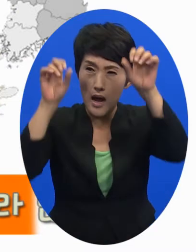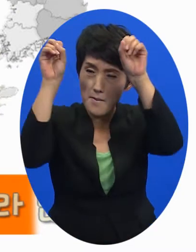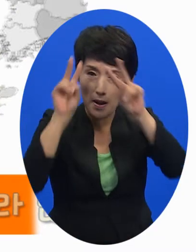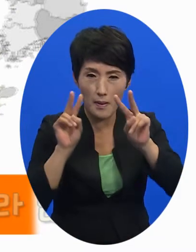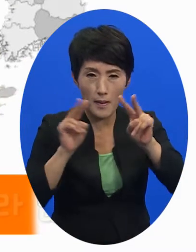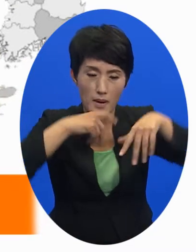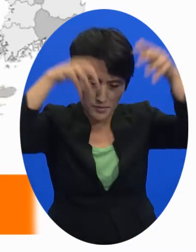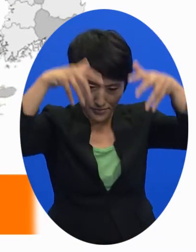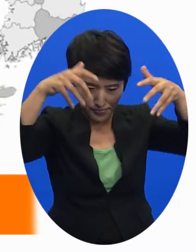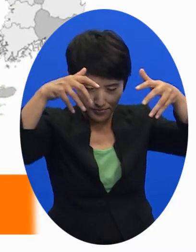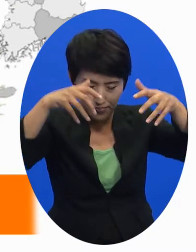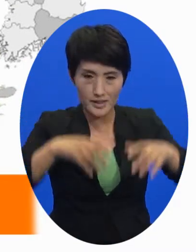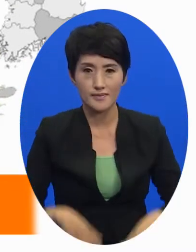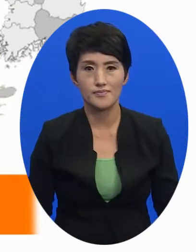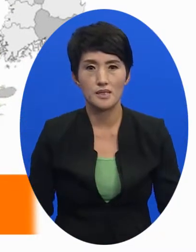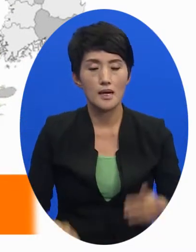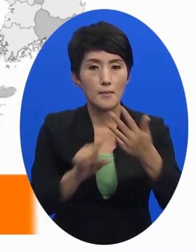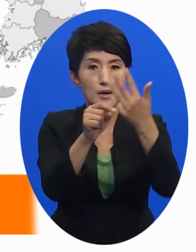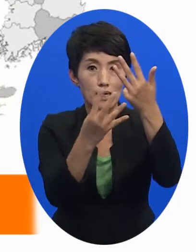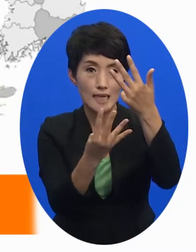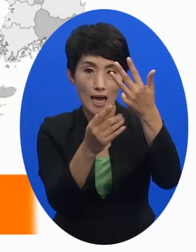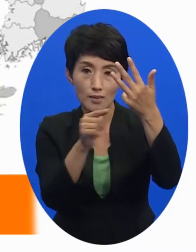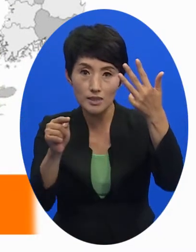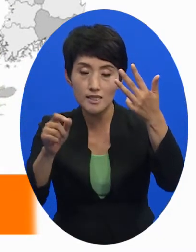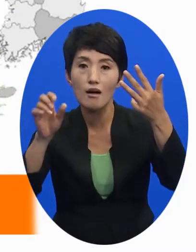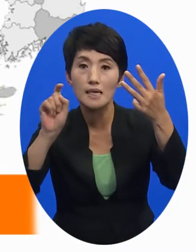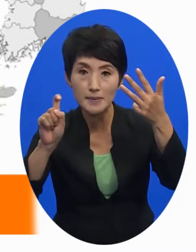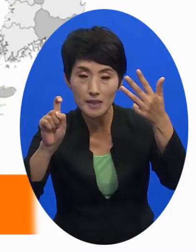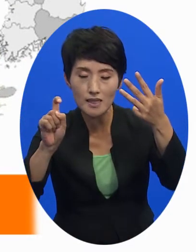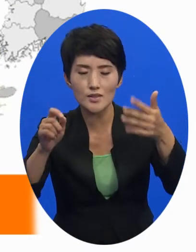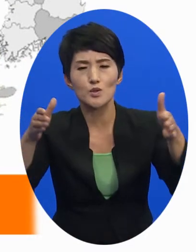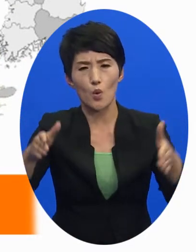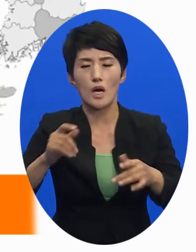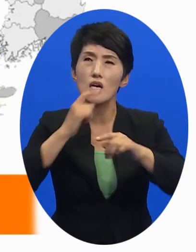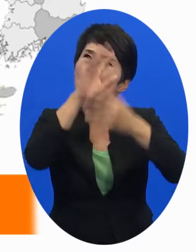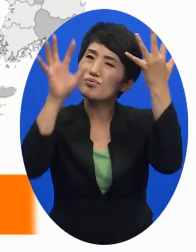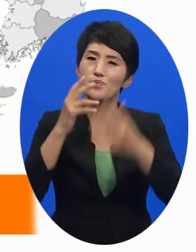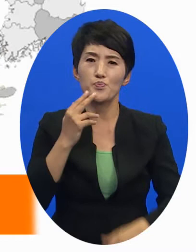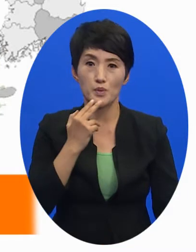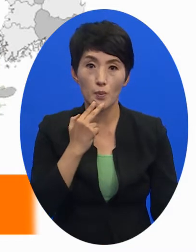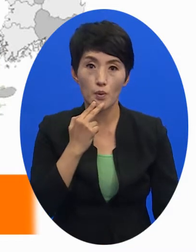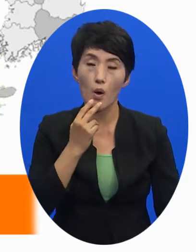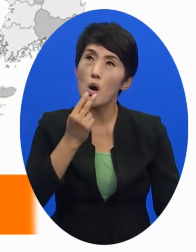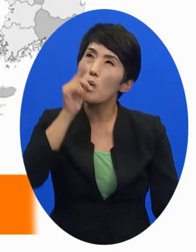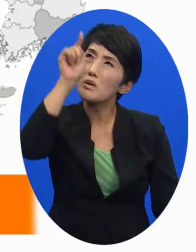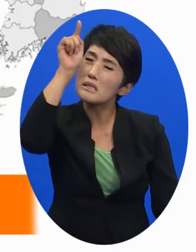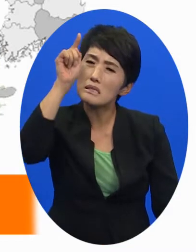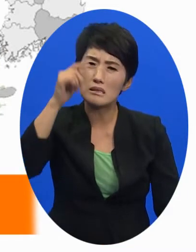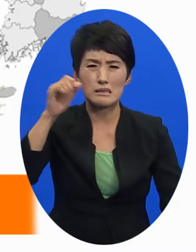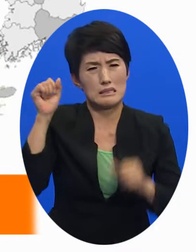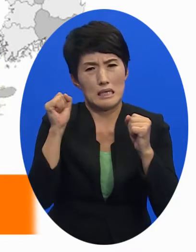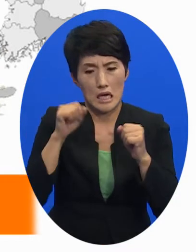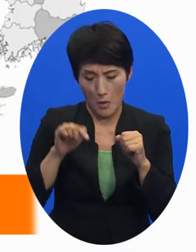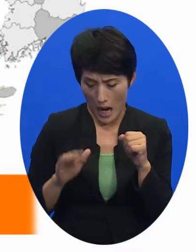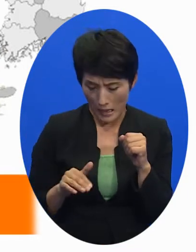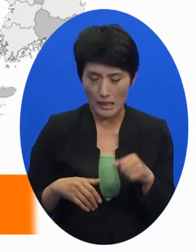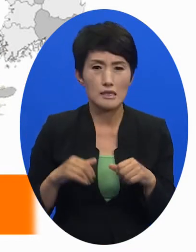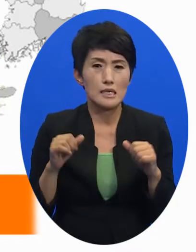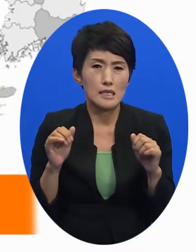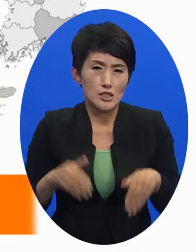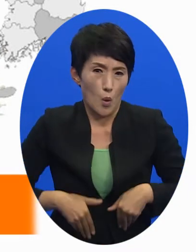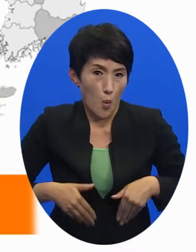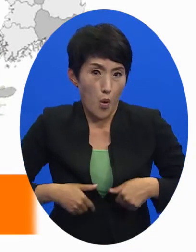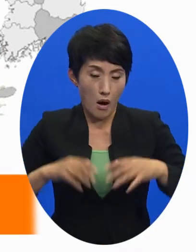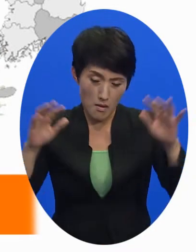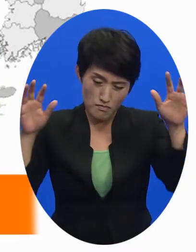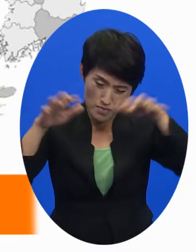내리겠습니다. 이후 4일부터 10일까지는 대체로 맑은 날이 되겠지만 대기 불안정에 의해 많은 비가 올 때가